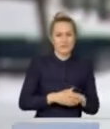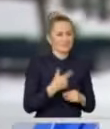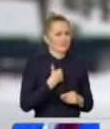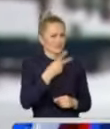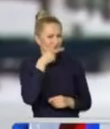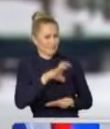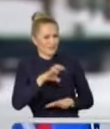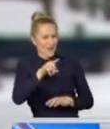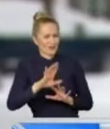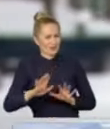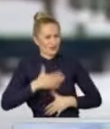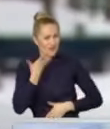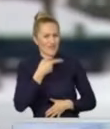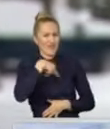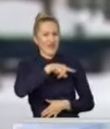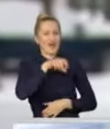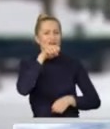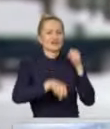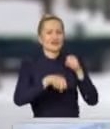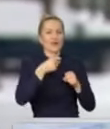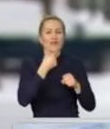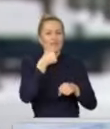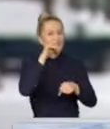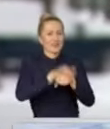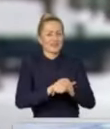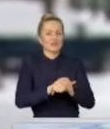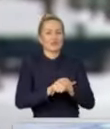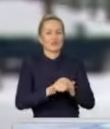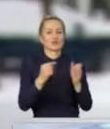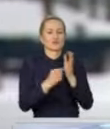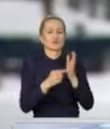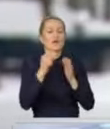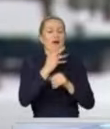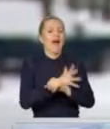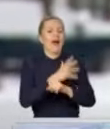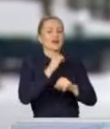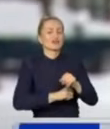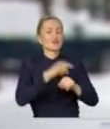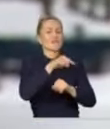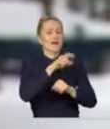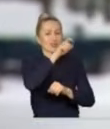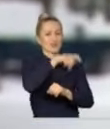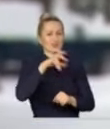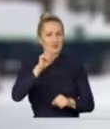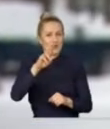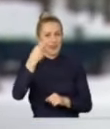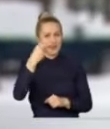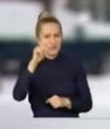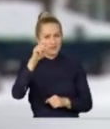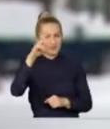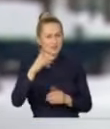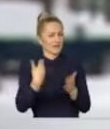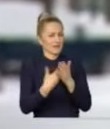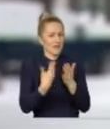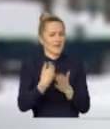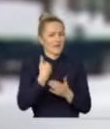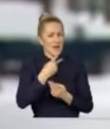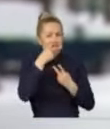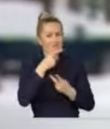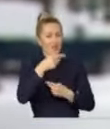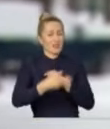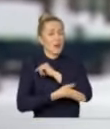że sąd nie zgodził się na tymczasowe aresztowanie Leszka Czarneckiego, ponieważ na